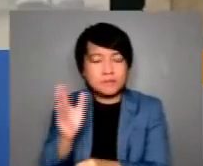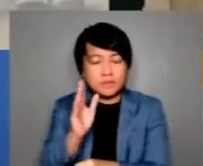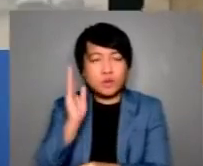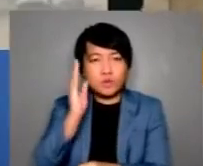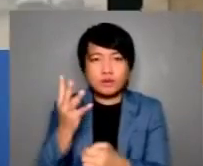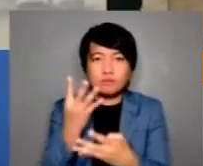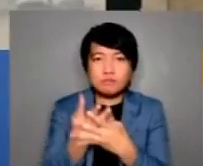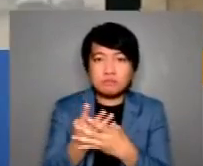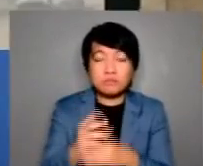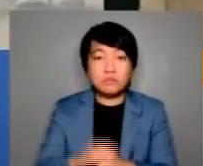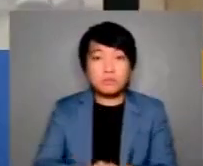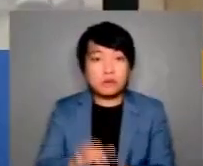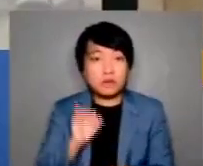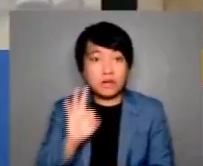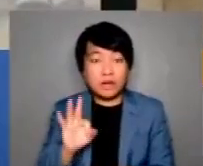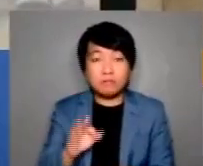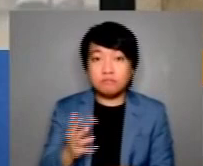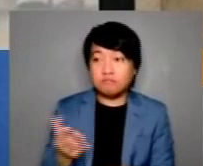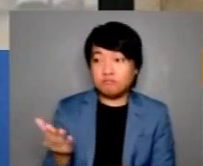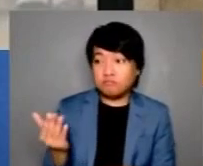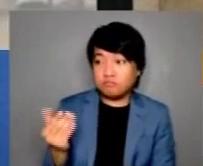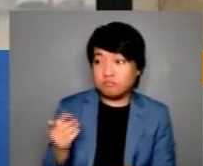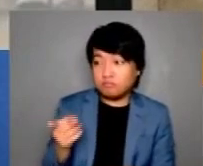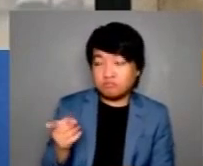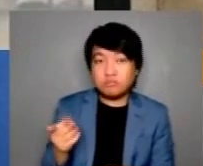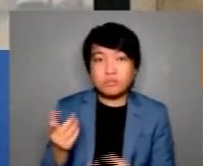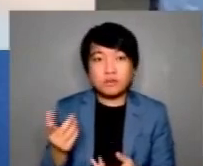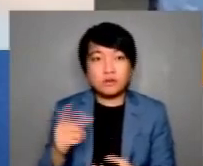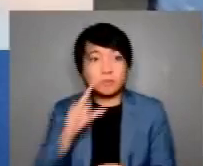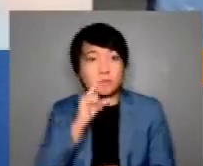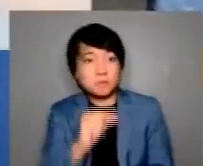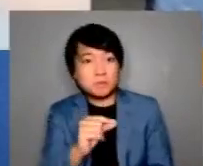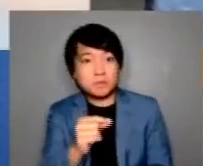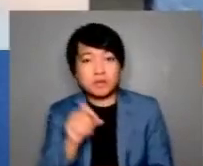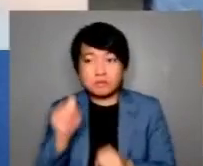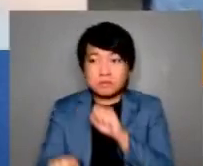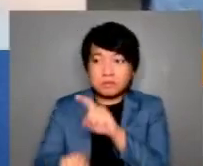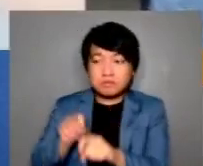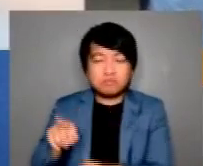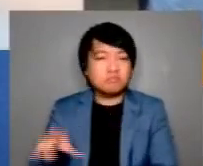nila yung irregularidad na yan pwede po namin silang i-e